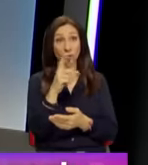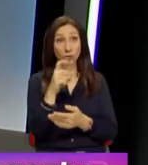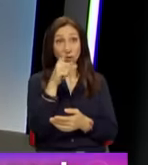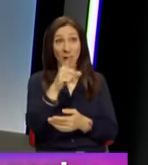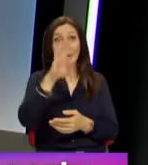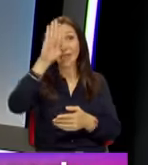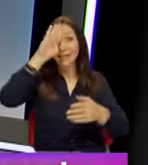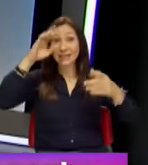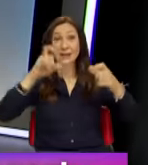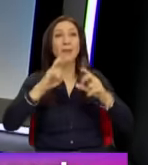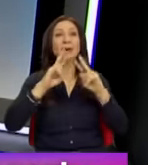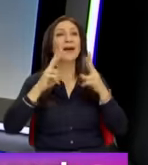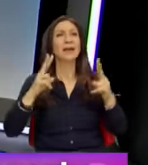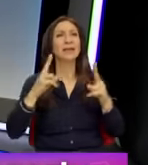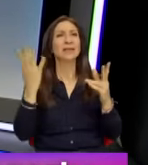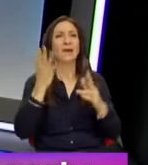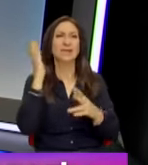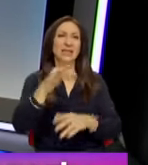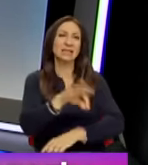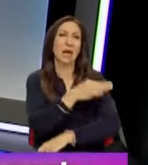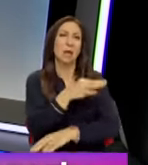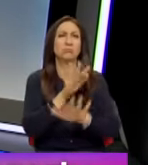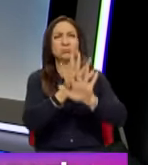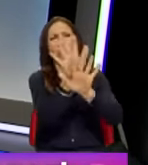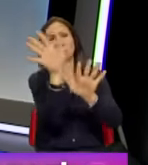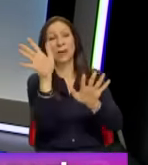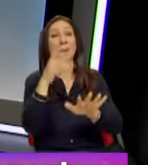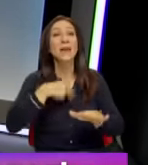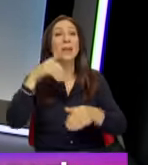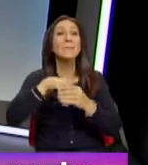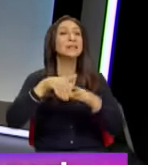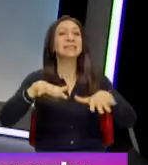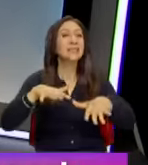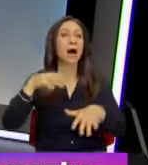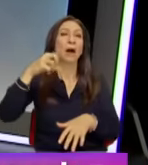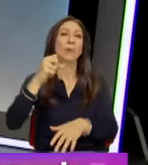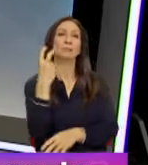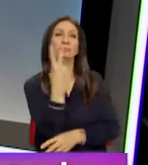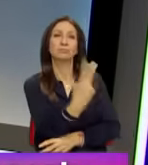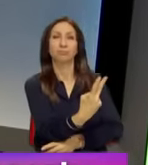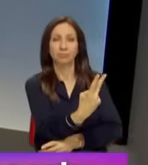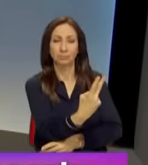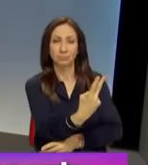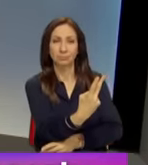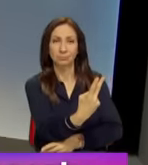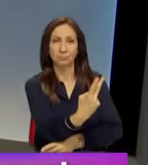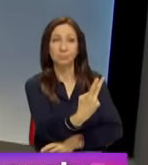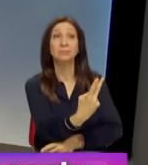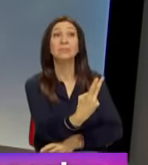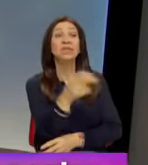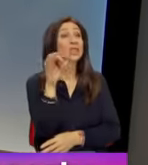2019'da İstanbul'un rengi daha çok sarıydı. Belediye meclisi yine AK Parti'nin üstünlüğü ile